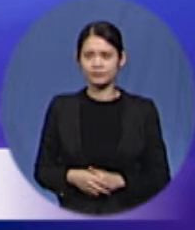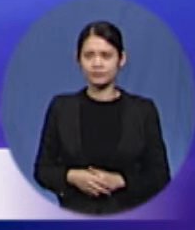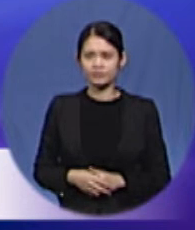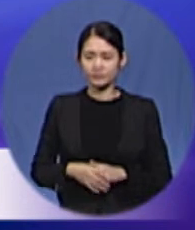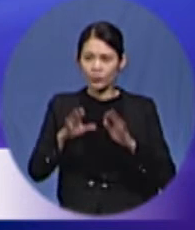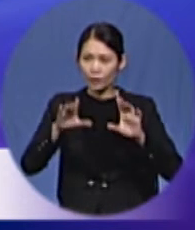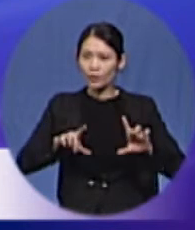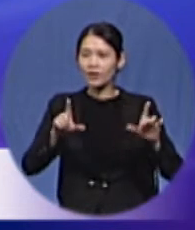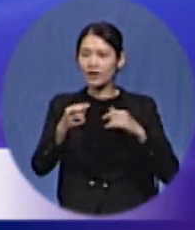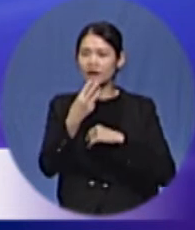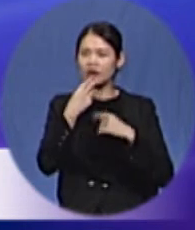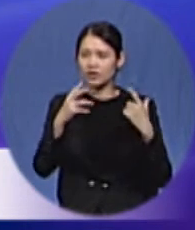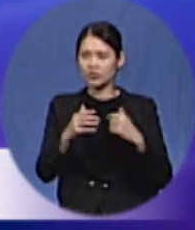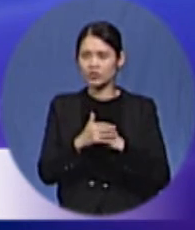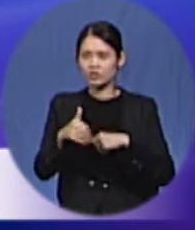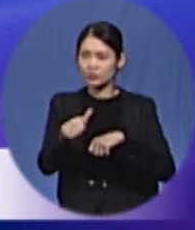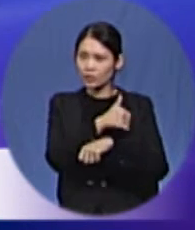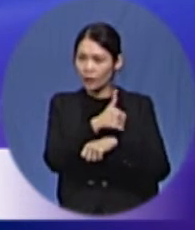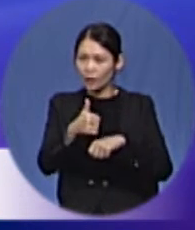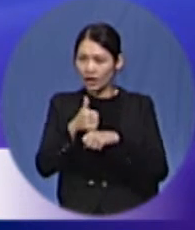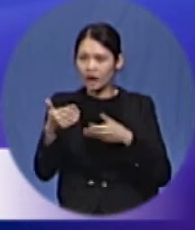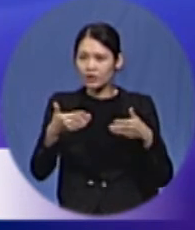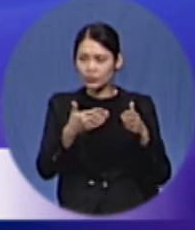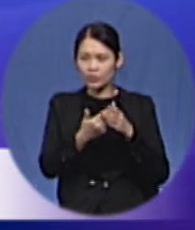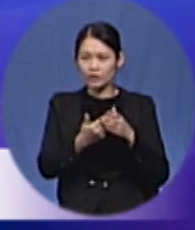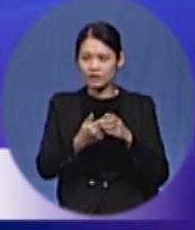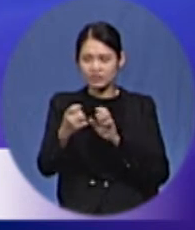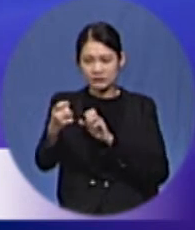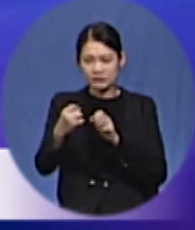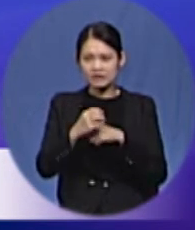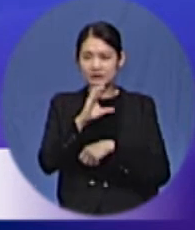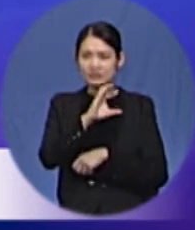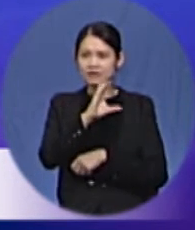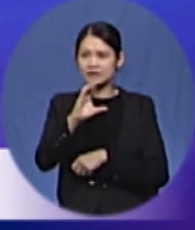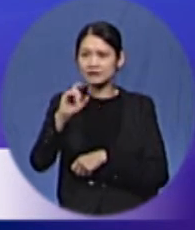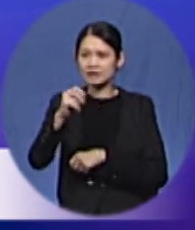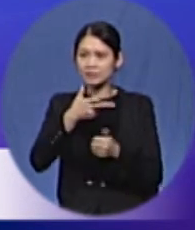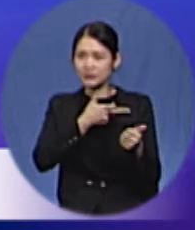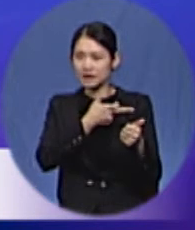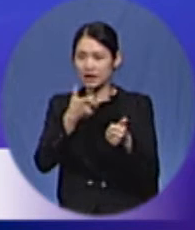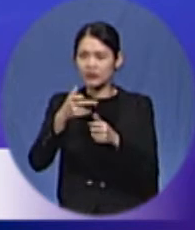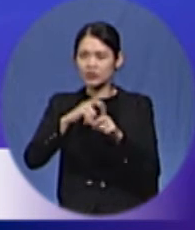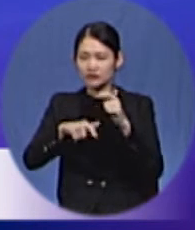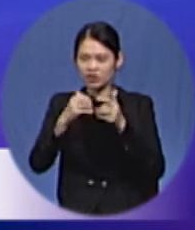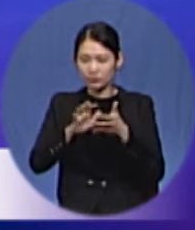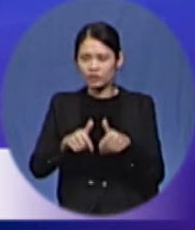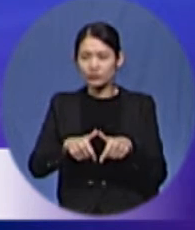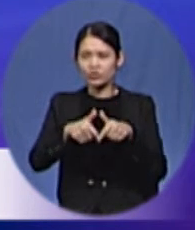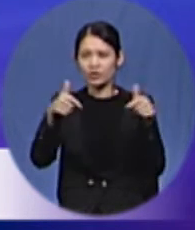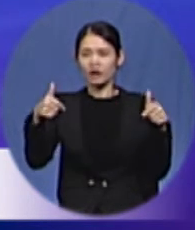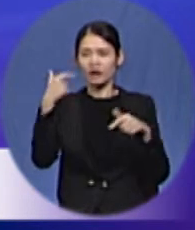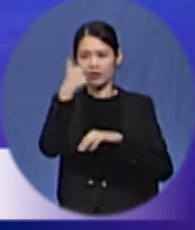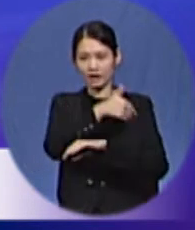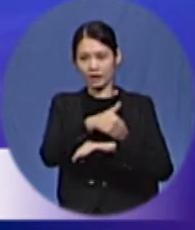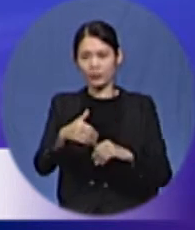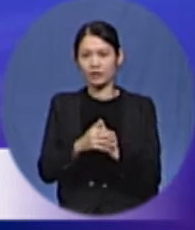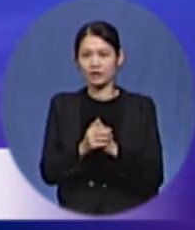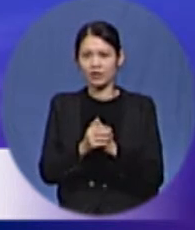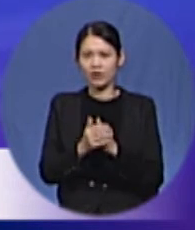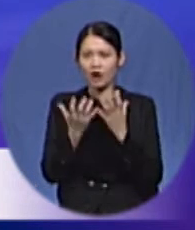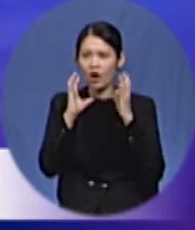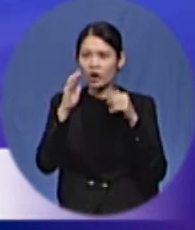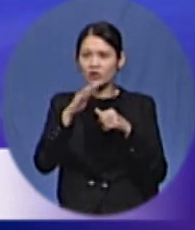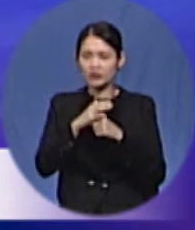올해 경기도가 통학로 주변에 CCTV를 대폭 설치하기로 했습니다. 이는 어린이들의 등하굣길